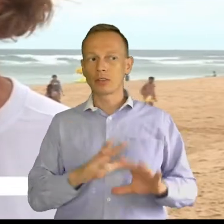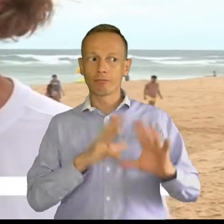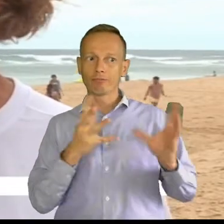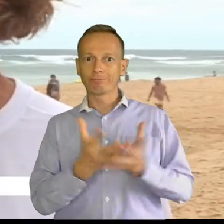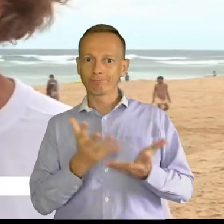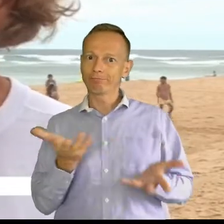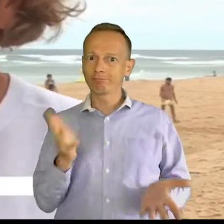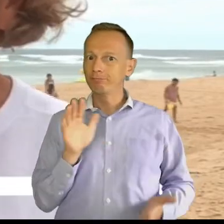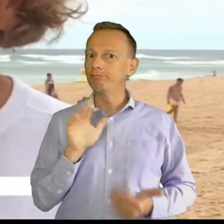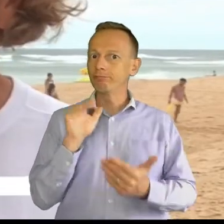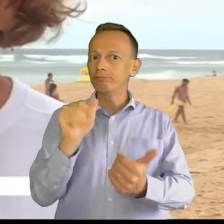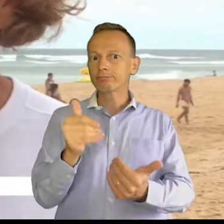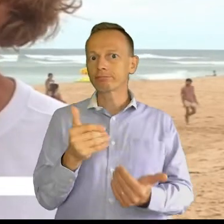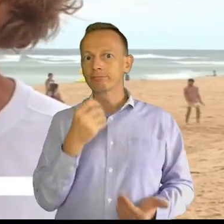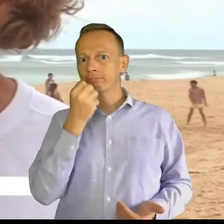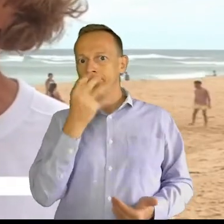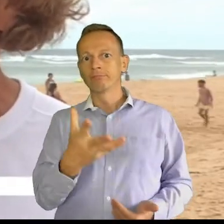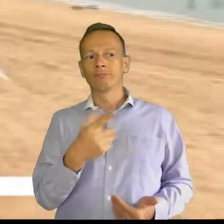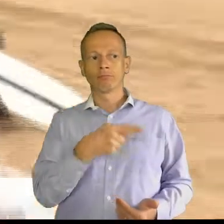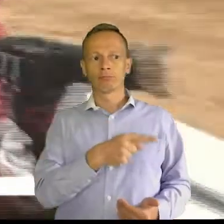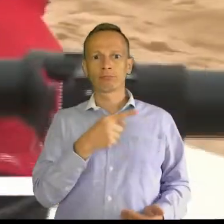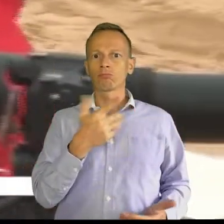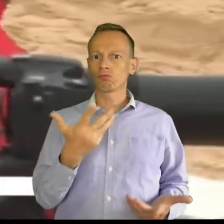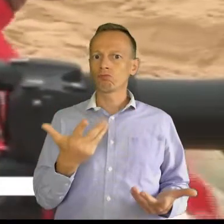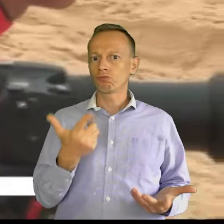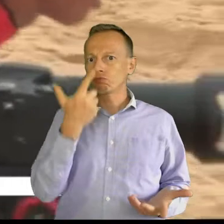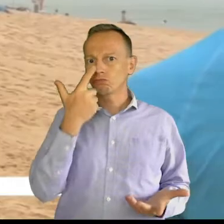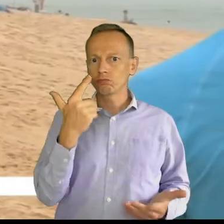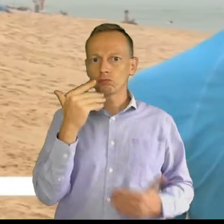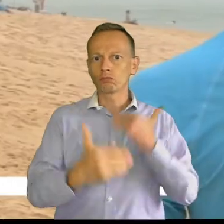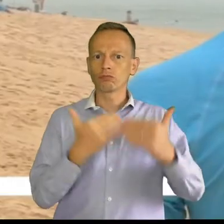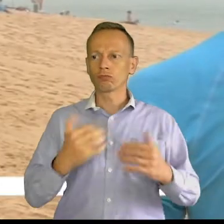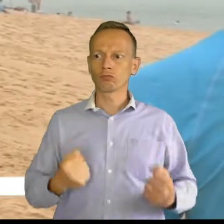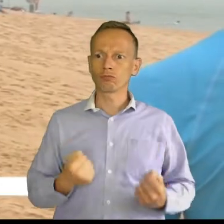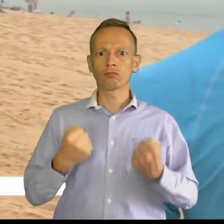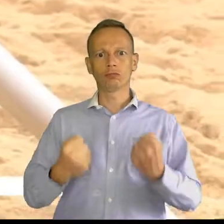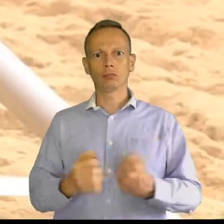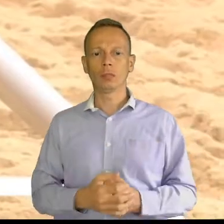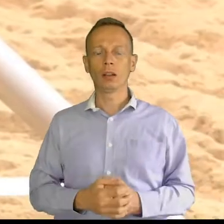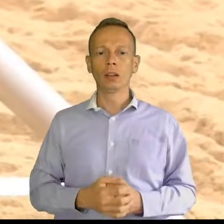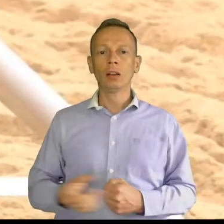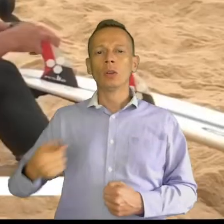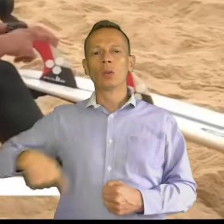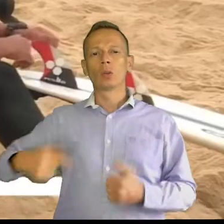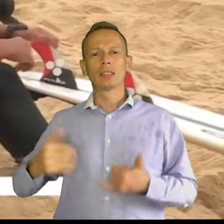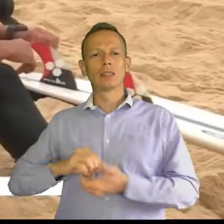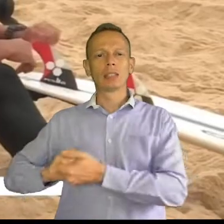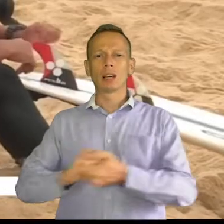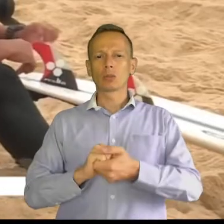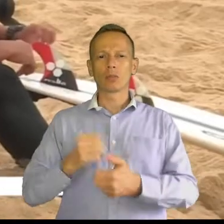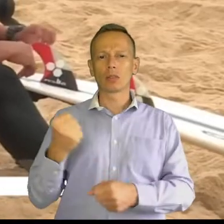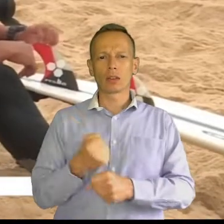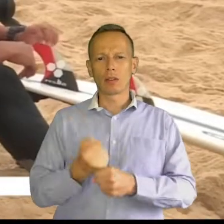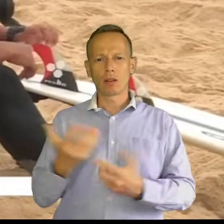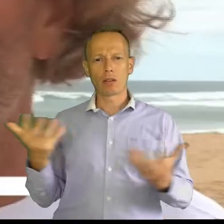Donc c'est un espoir qui est en train de s'affirmer là. Alors, notre